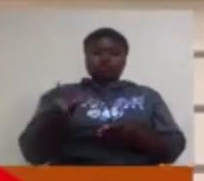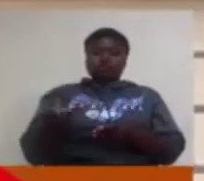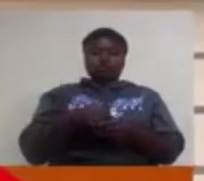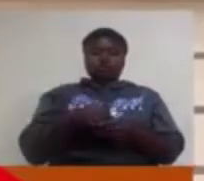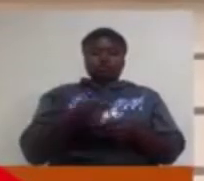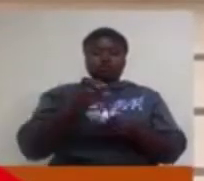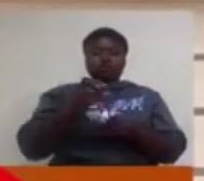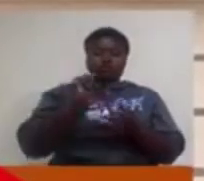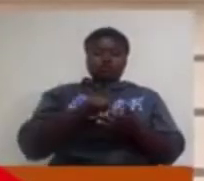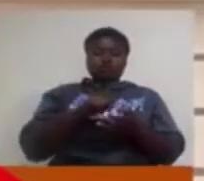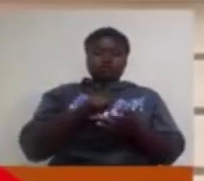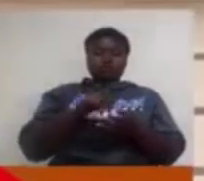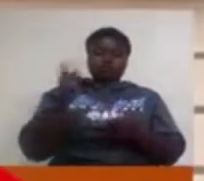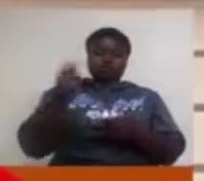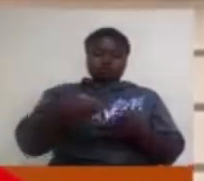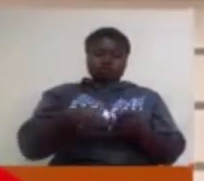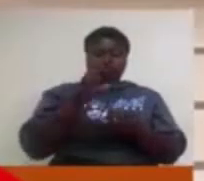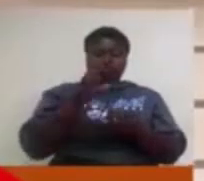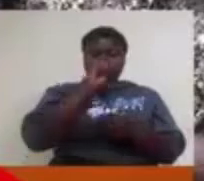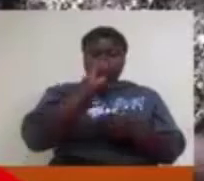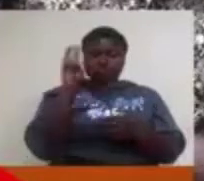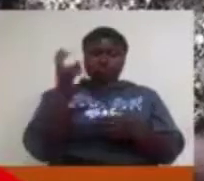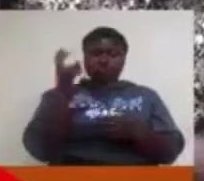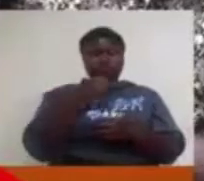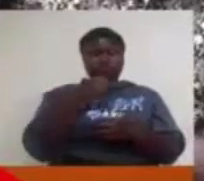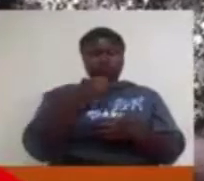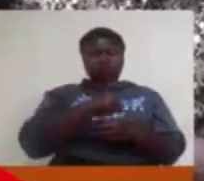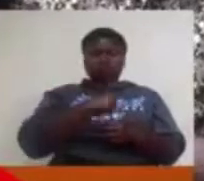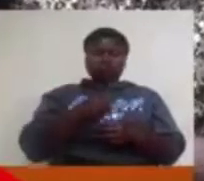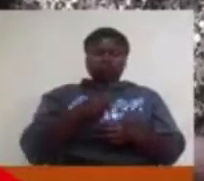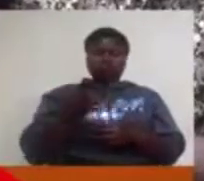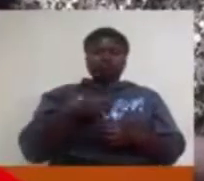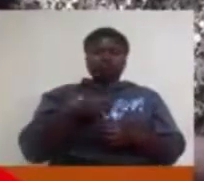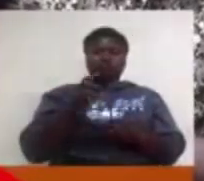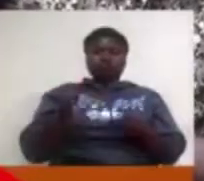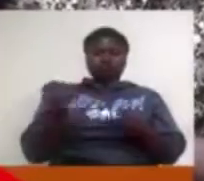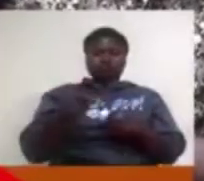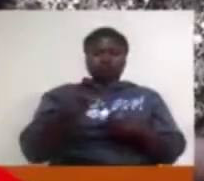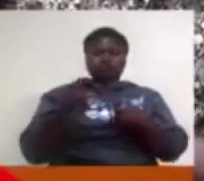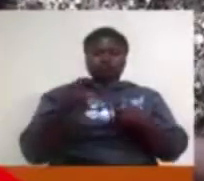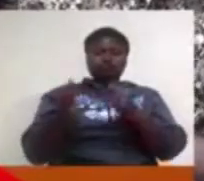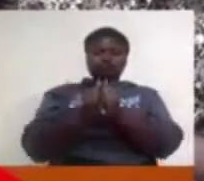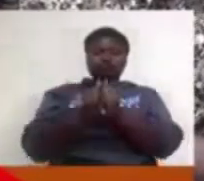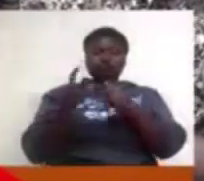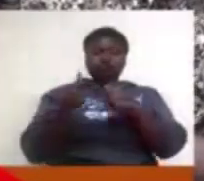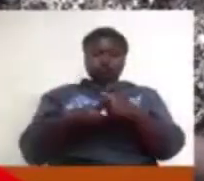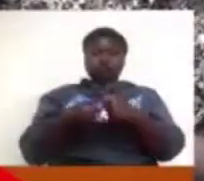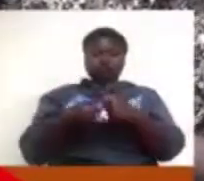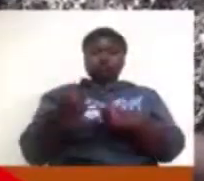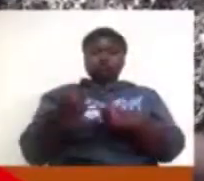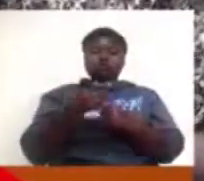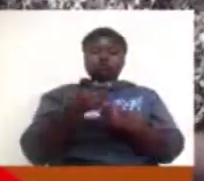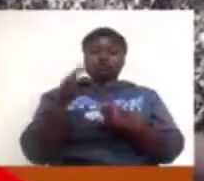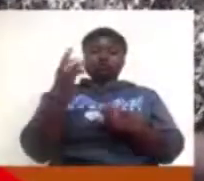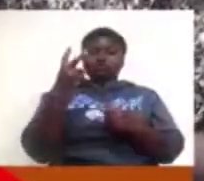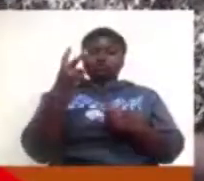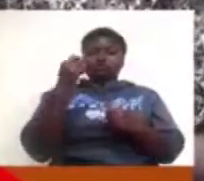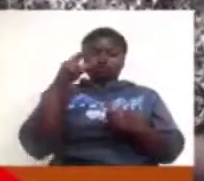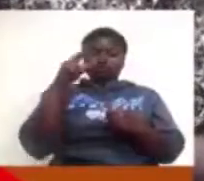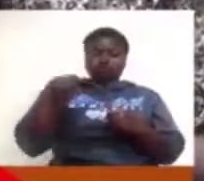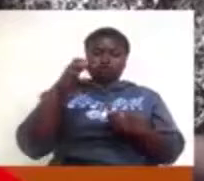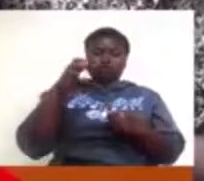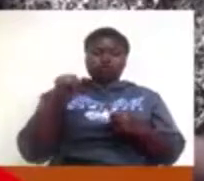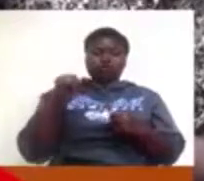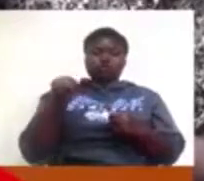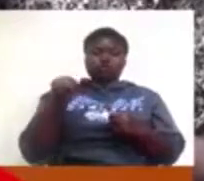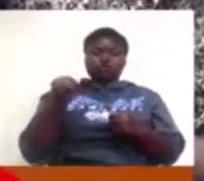rĩrĩa rĩkũmũrora na riitho rĩa tha. Tarehe 16 saa 8:30 kama atapatia dhamana ama atampa